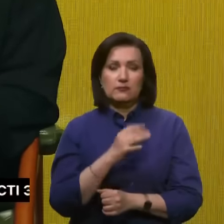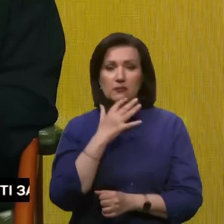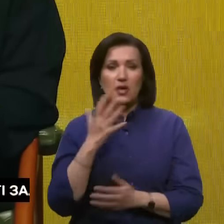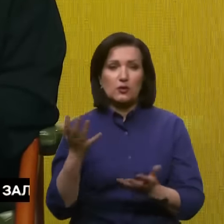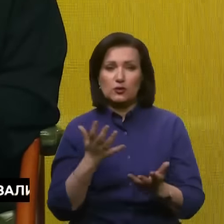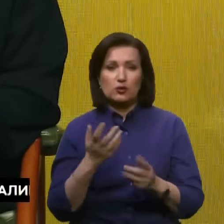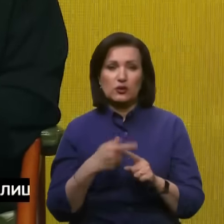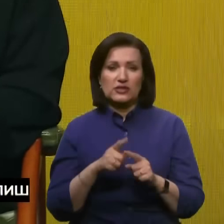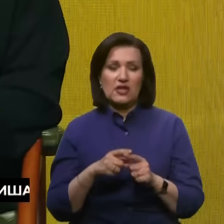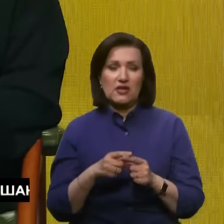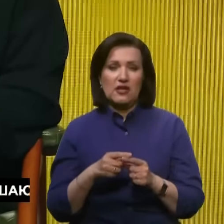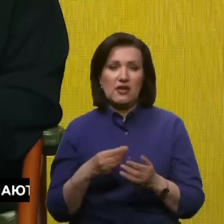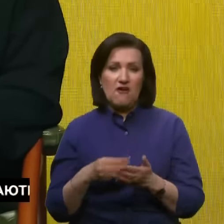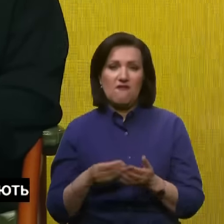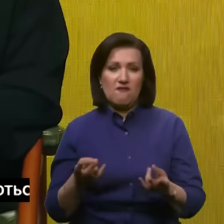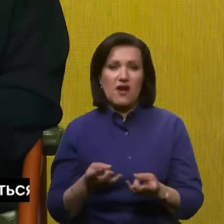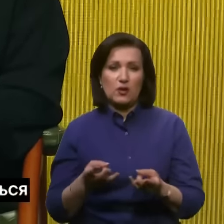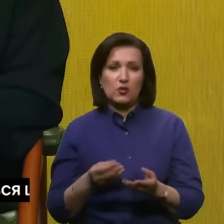багато чого це вартує.